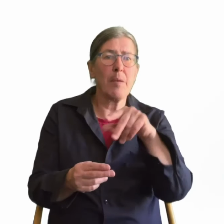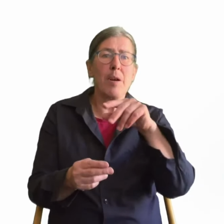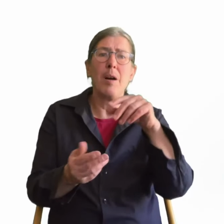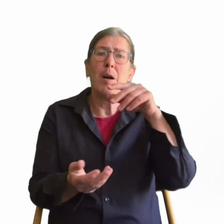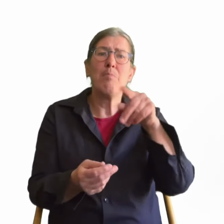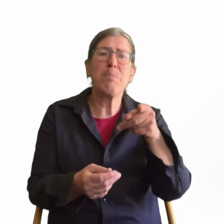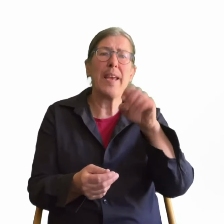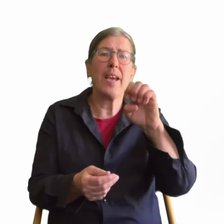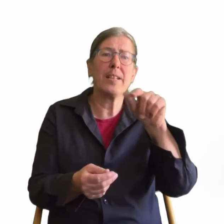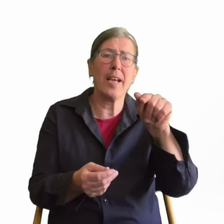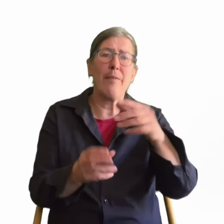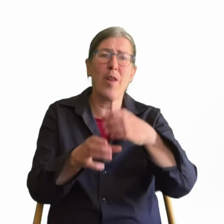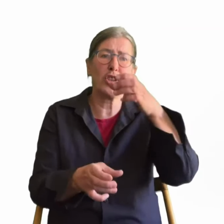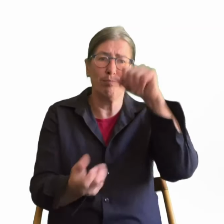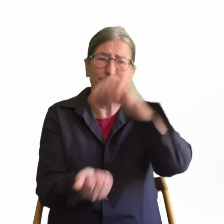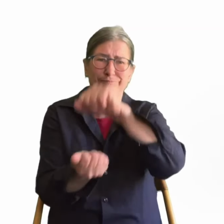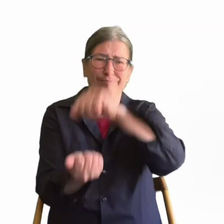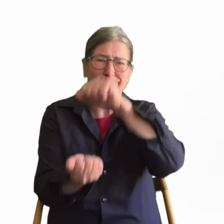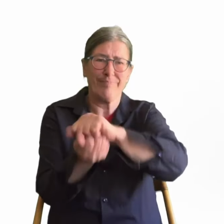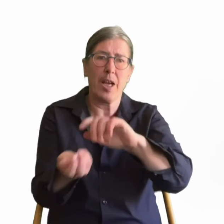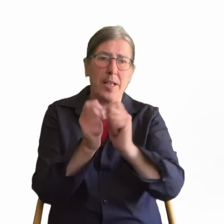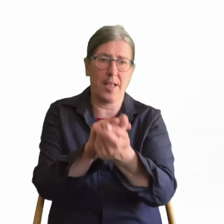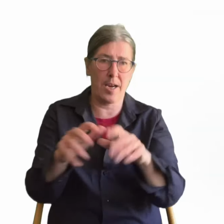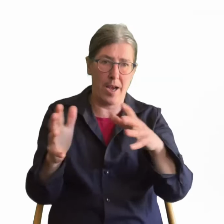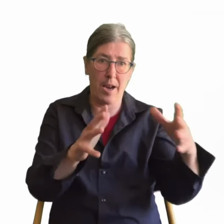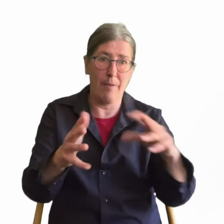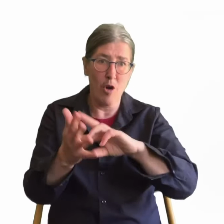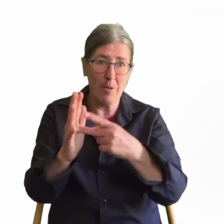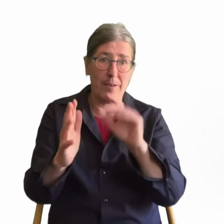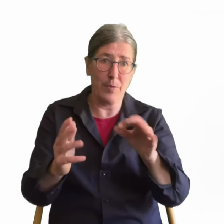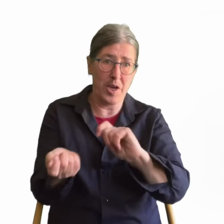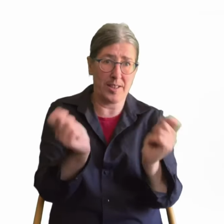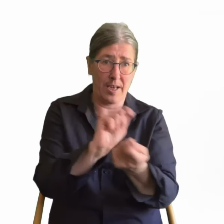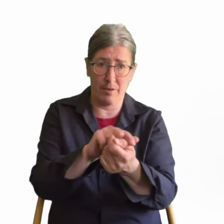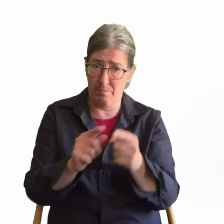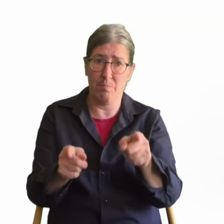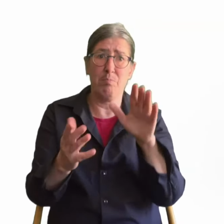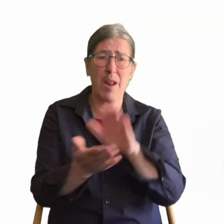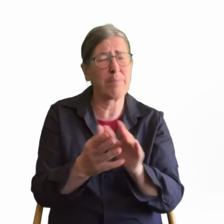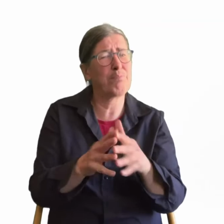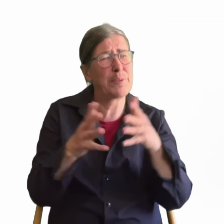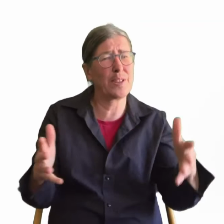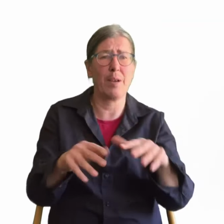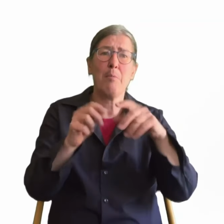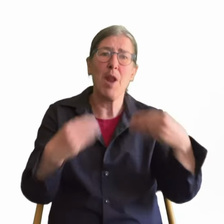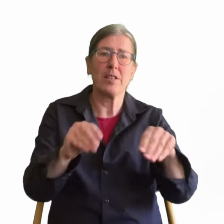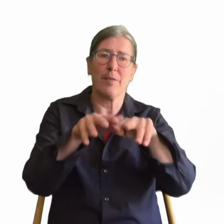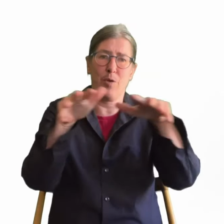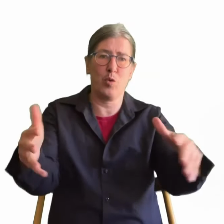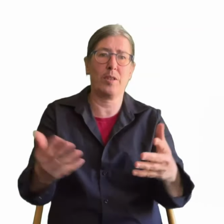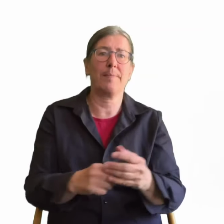gepresste PET-Flaschen in einer Recyclinganlage, vorbereitet fürs Recycling, aber es bleibt eine riesige